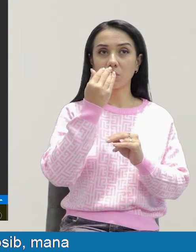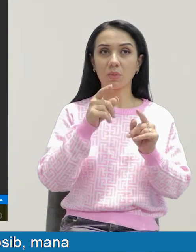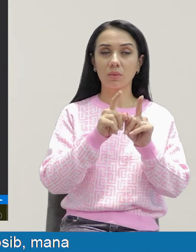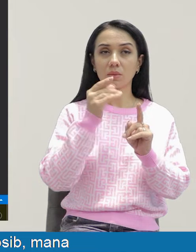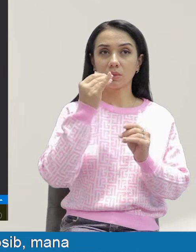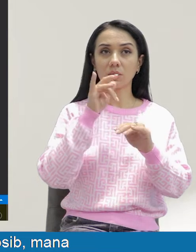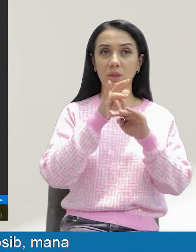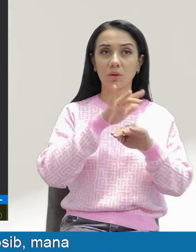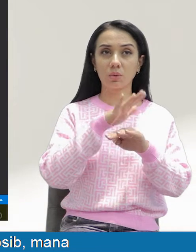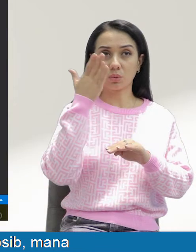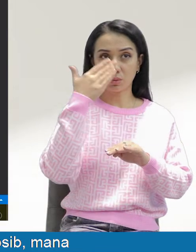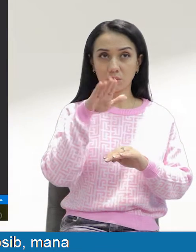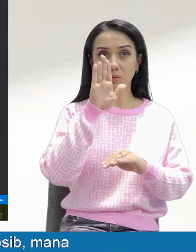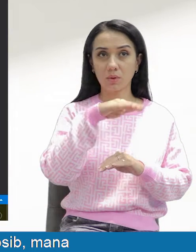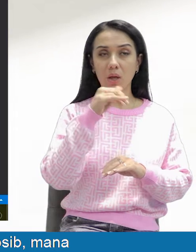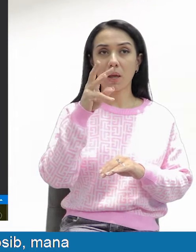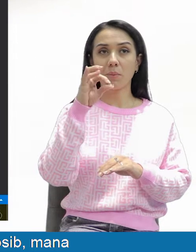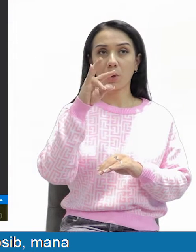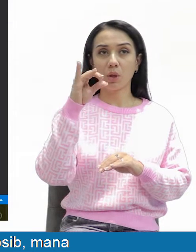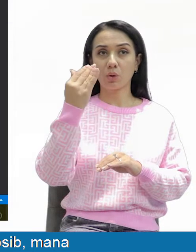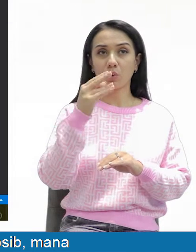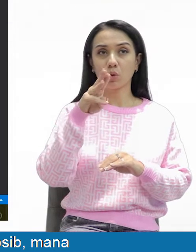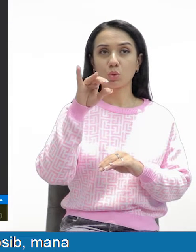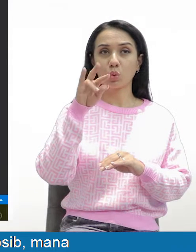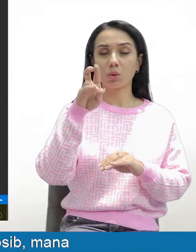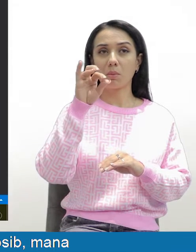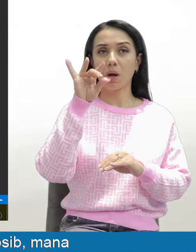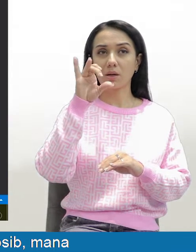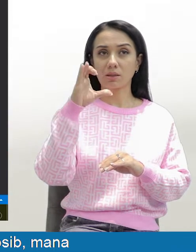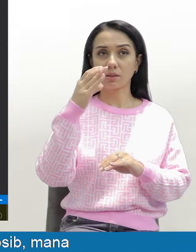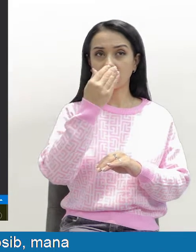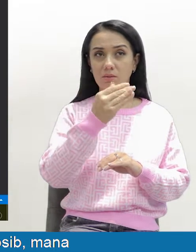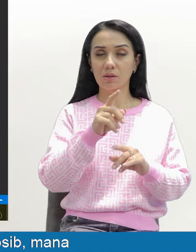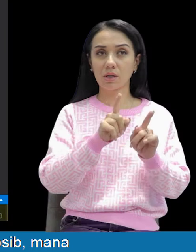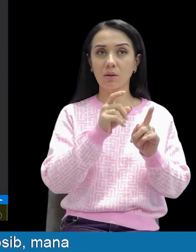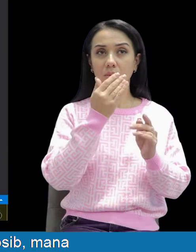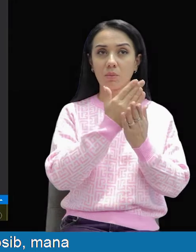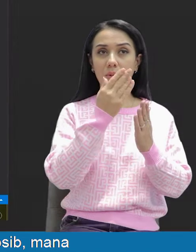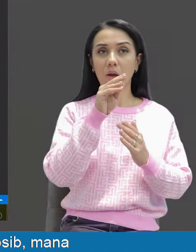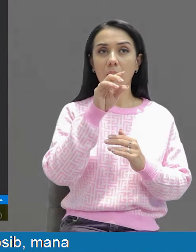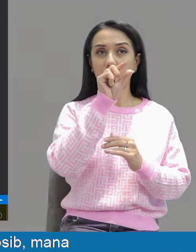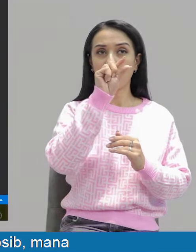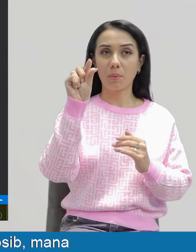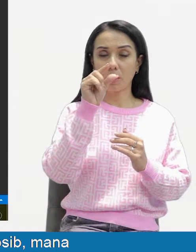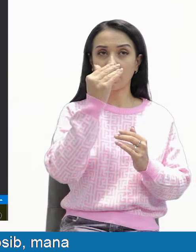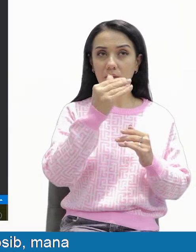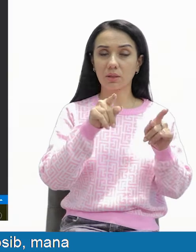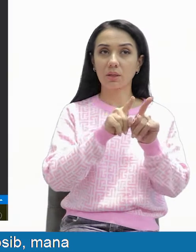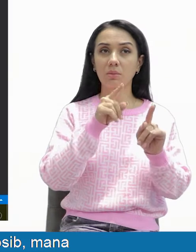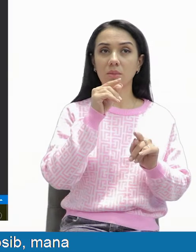o'zi tugatdik. Endi menu va toolbarslar bo'limidamiz, palitrasidamiz.